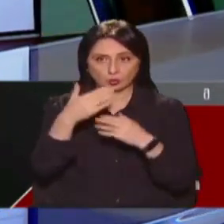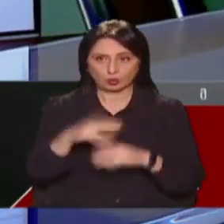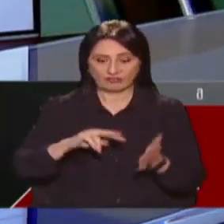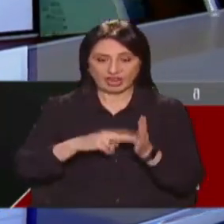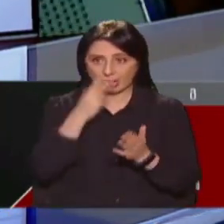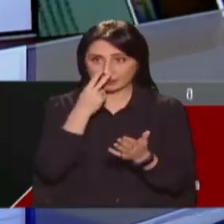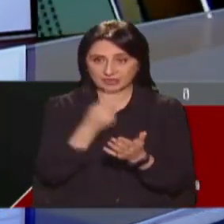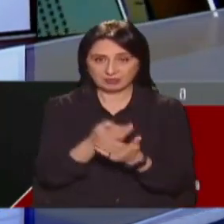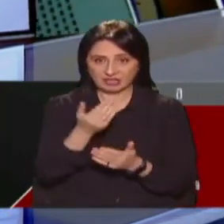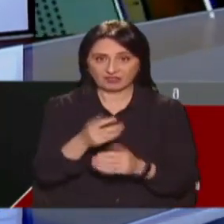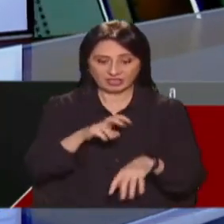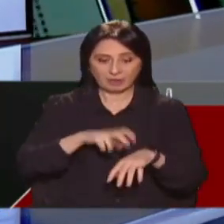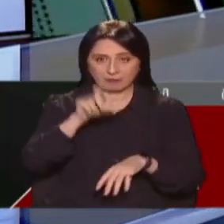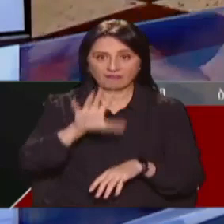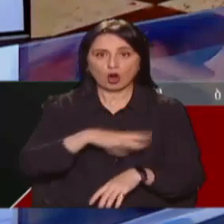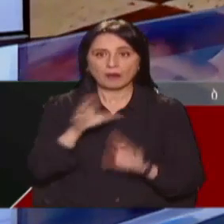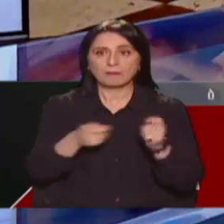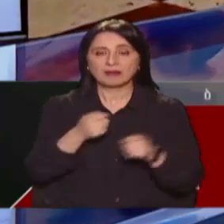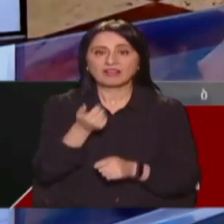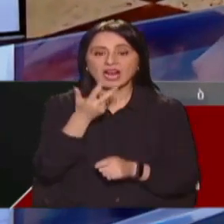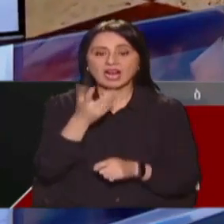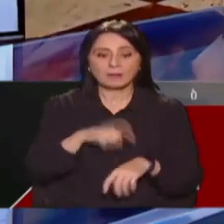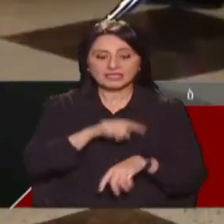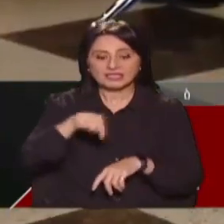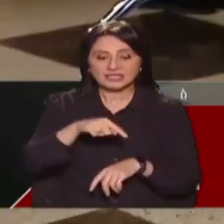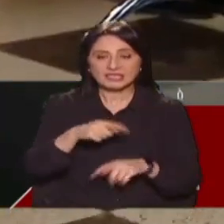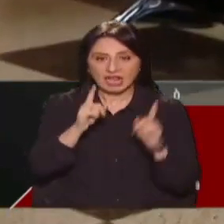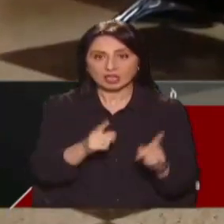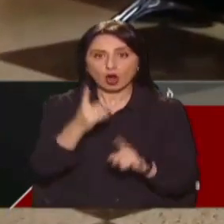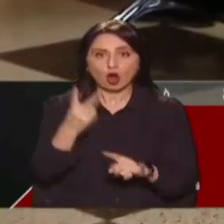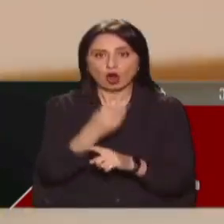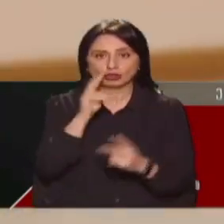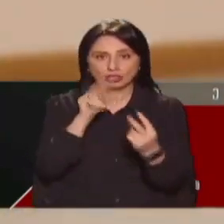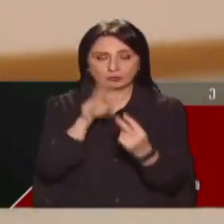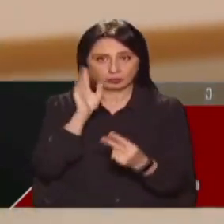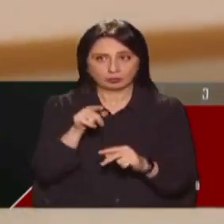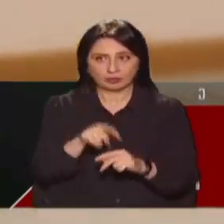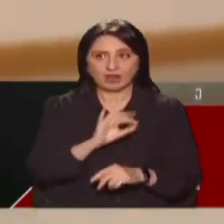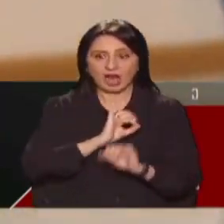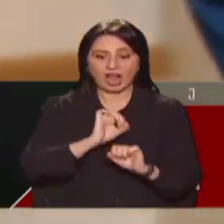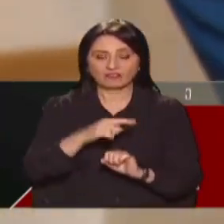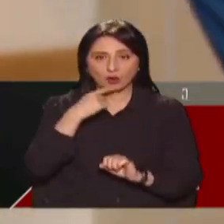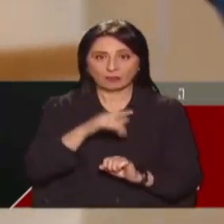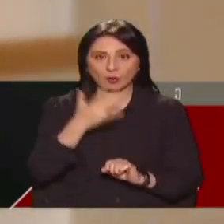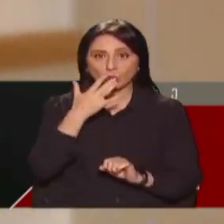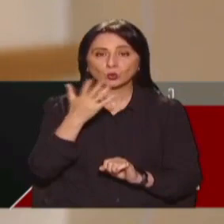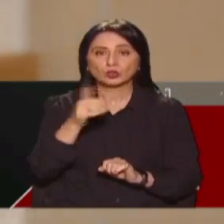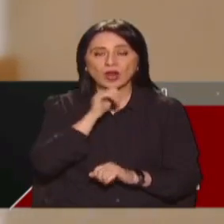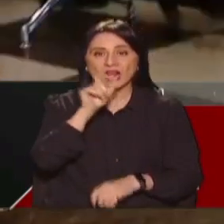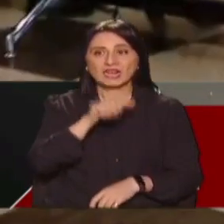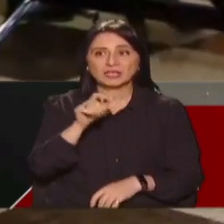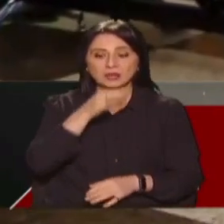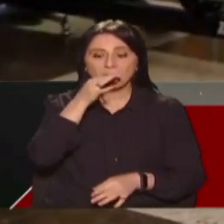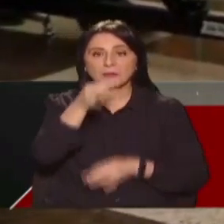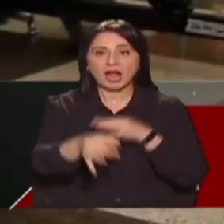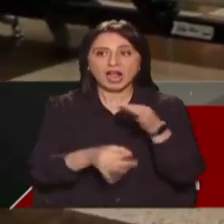გეგმის მიხედვით, მედიკოსი ყოფილ პრეზიდენტს რამდენიმე საათიანი ინტერვალით ორჯერ მოინახულებს. ადვოკატის განცხადებით, უცხოელმა ექსპერტებმა